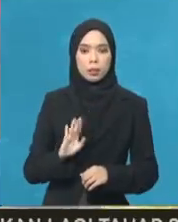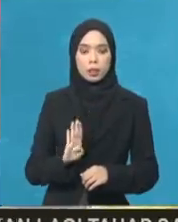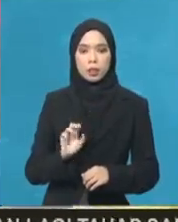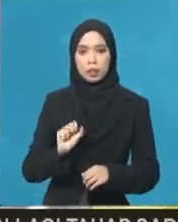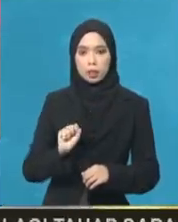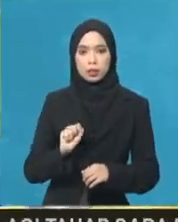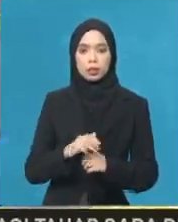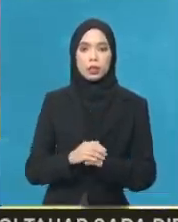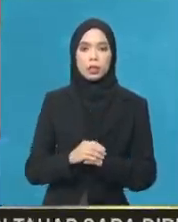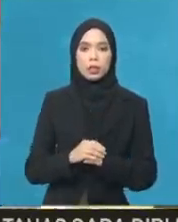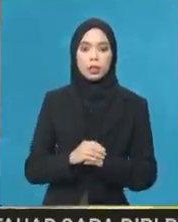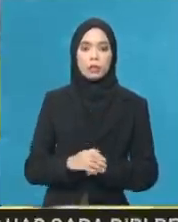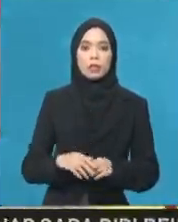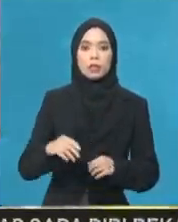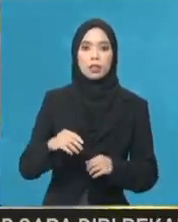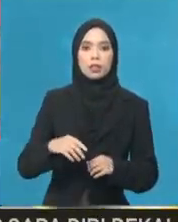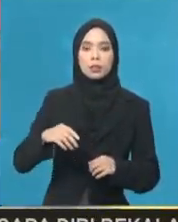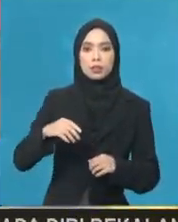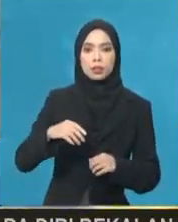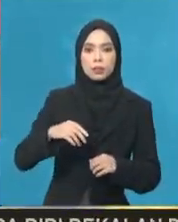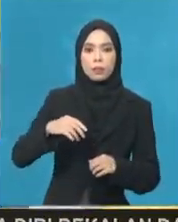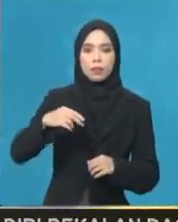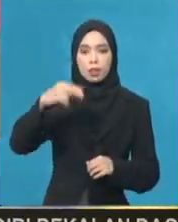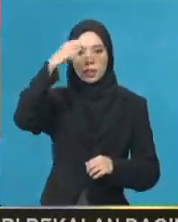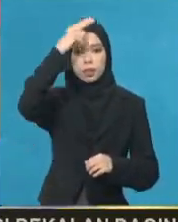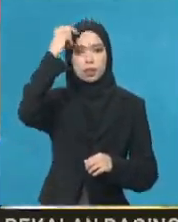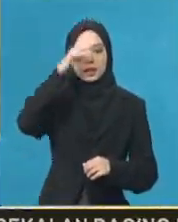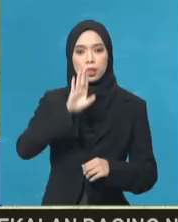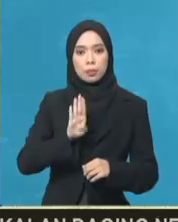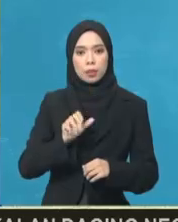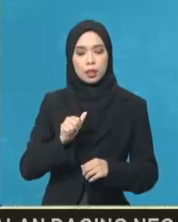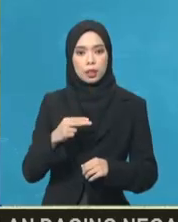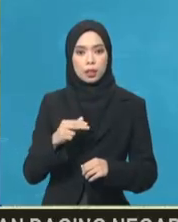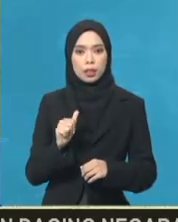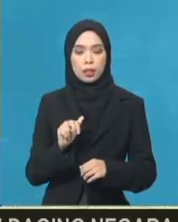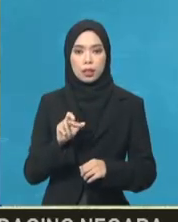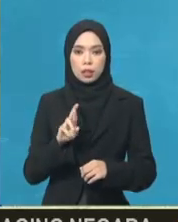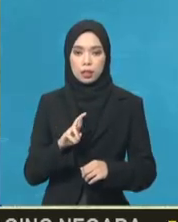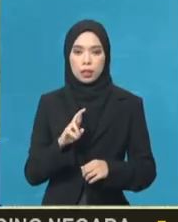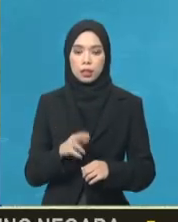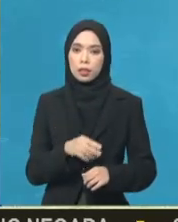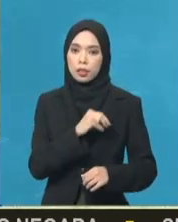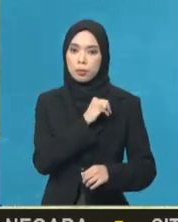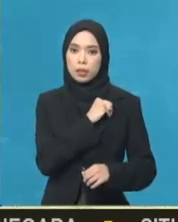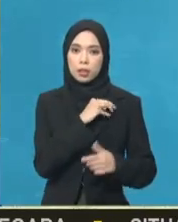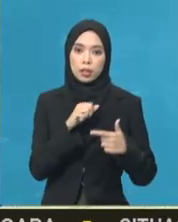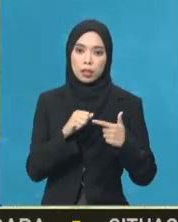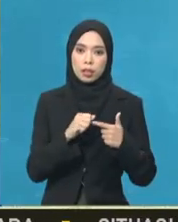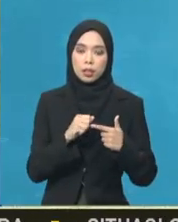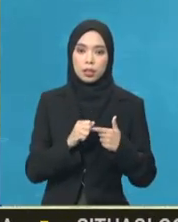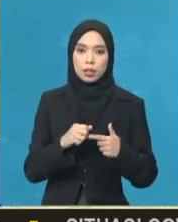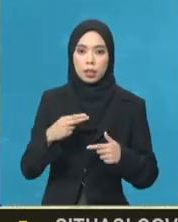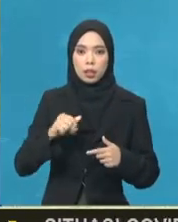dan sukan penyiaran Datuk Sri Paduka Haji bahrum band Pangeran Haji Bahar timbalan menteri hal ehwal agama dan